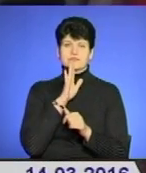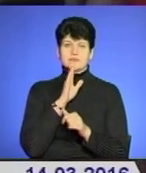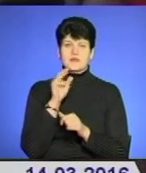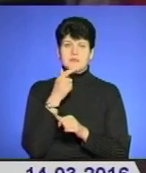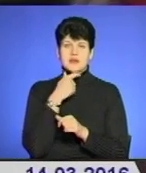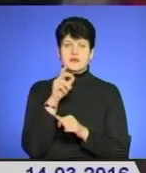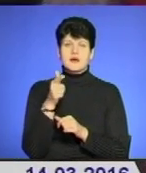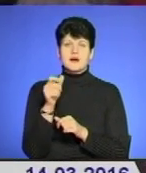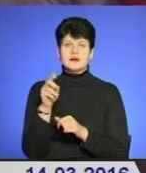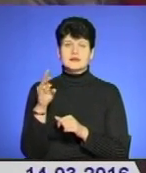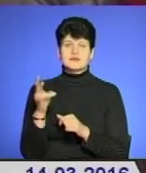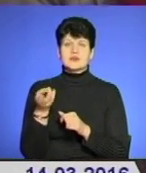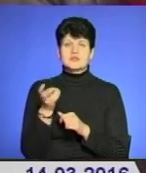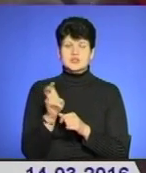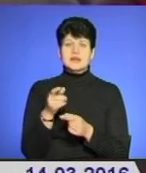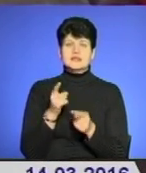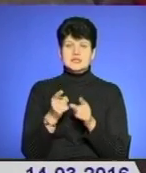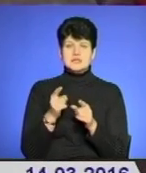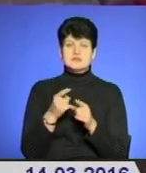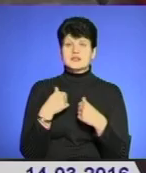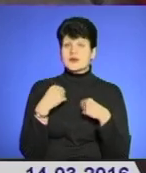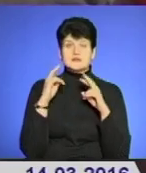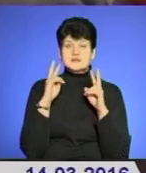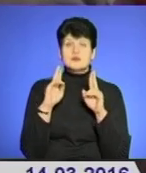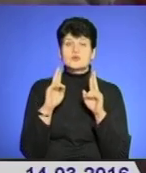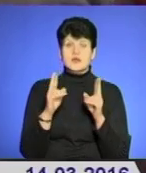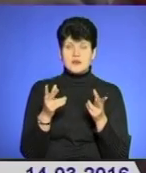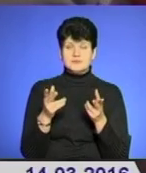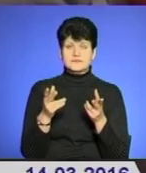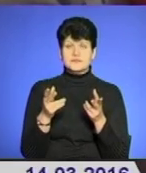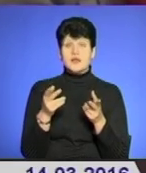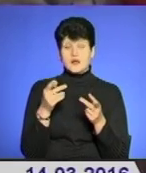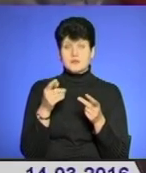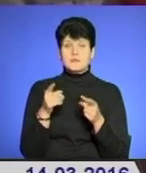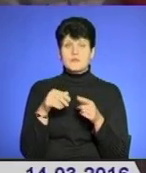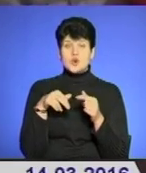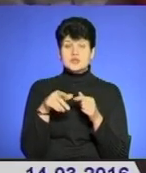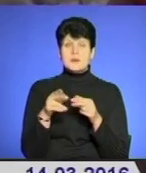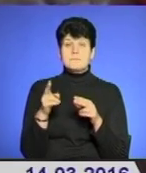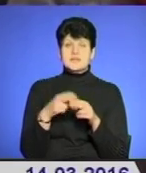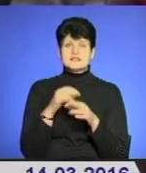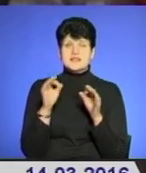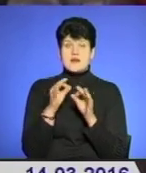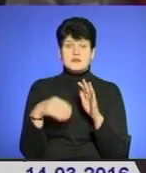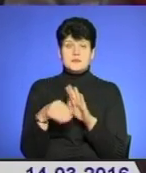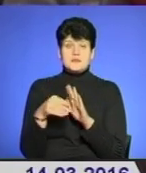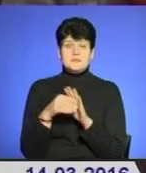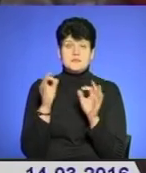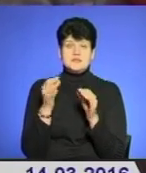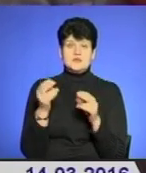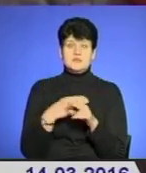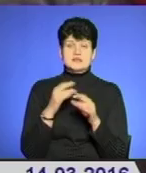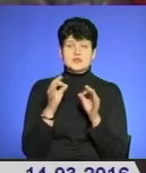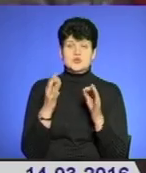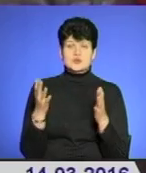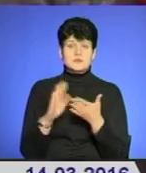Вона прийшла без нічого, дійсно. Не знаю як, але прийшла поки без ніяких блатів, без нічого. Все.